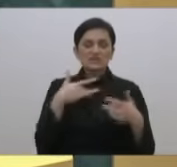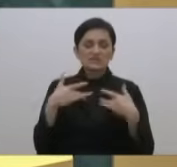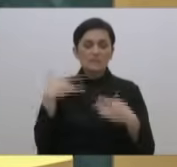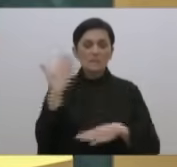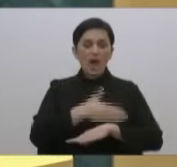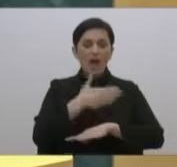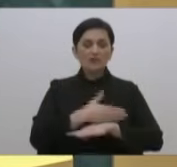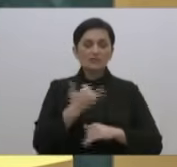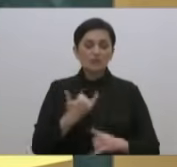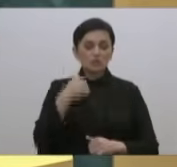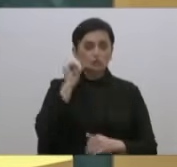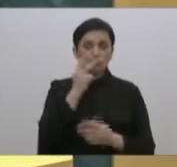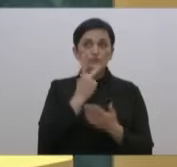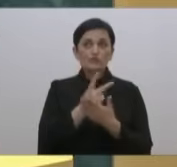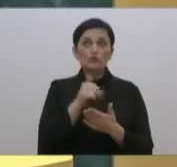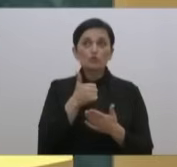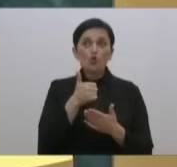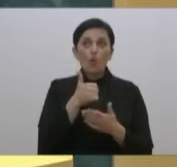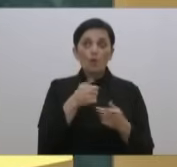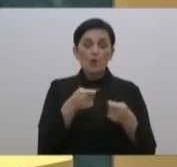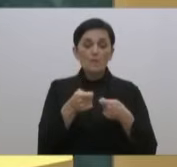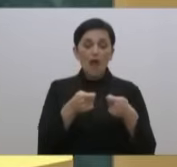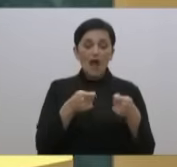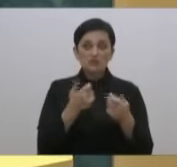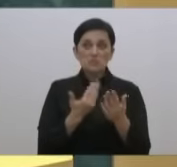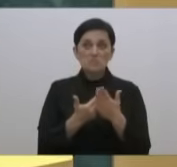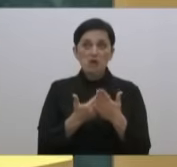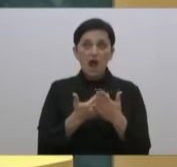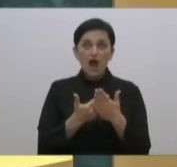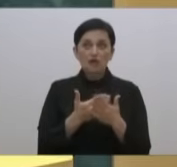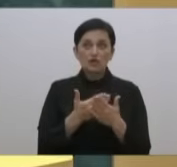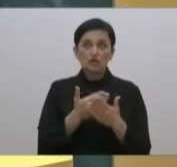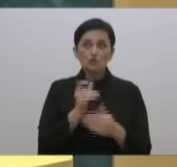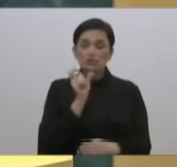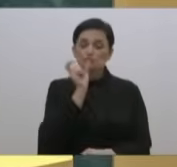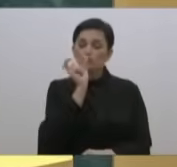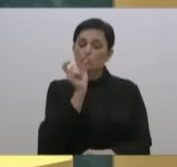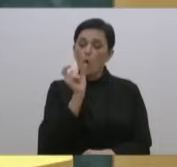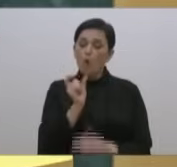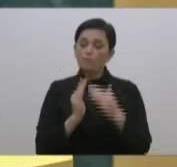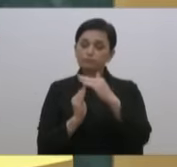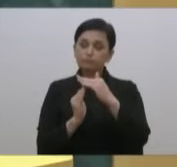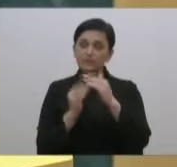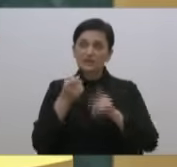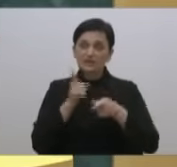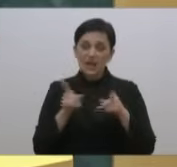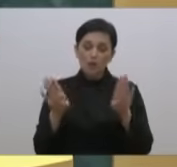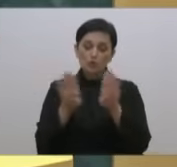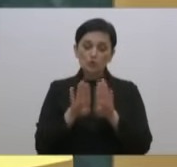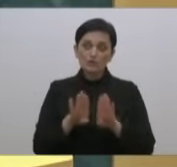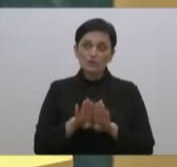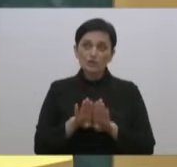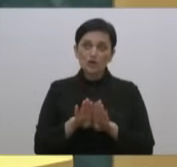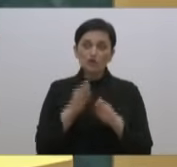რაც დღეს და გუშინ ნახეთ. აი როგორ მოახერხოთ აქ მანიპულირება? მაგალითად ნომინალს და რეალურს რომ გვიდარებდნენ ერთმანეთს